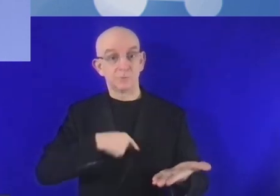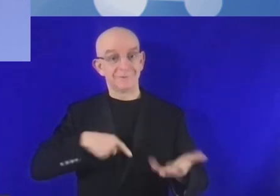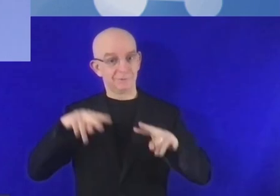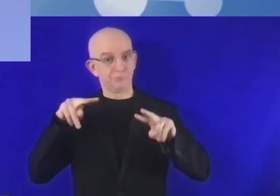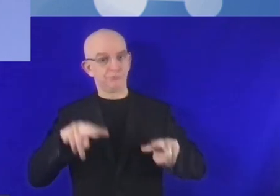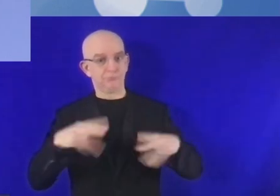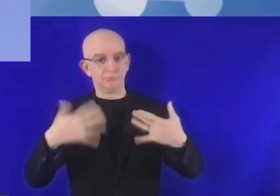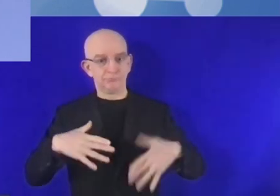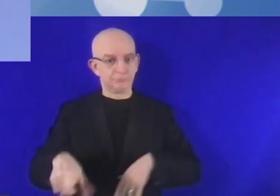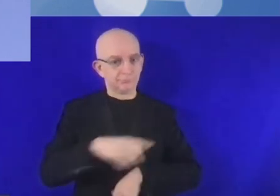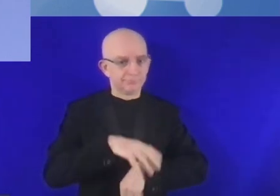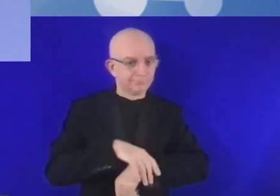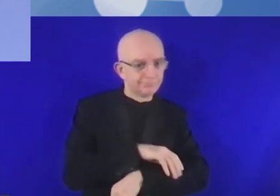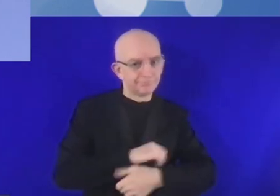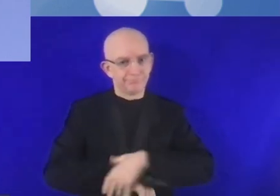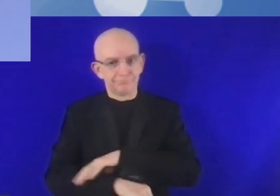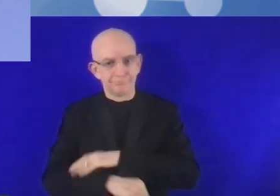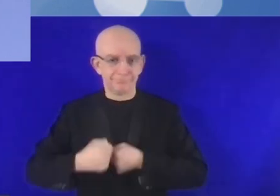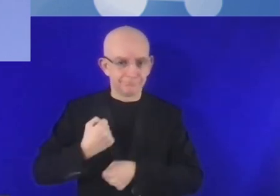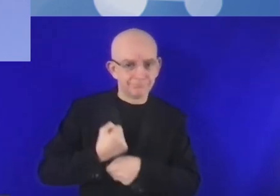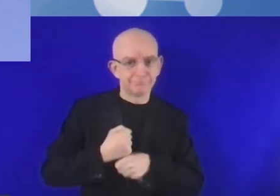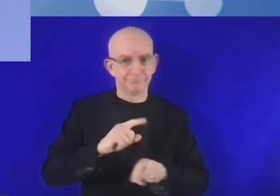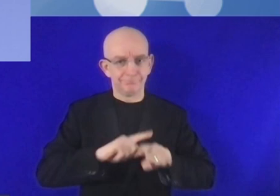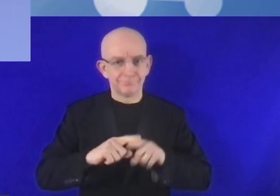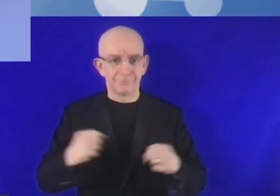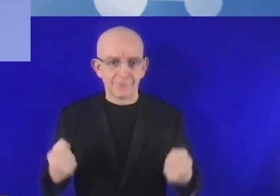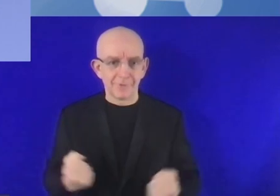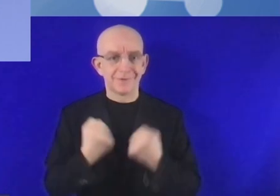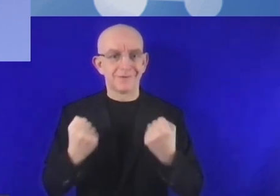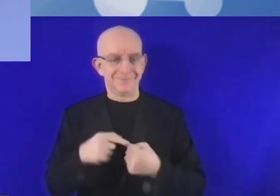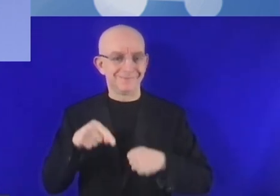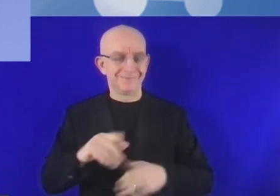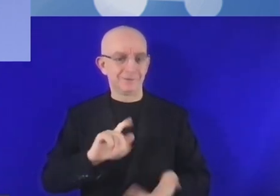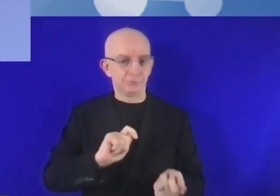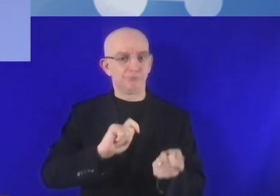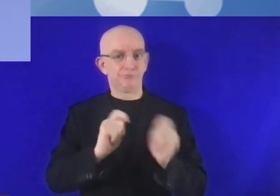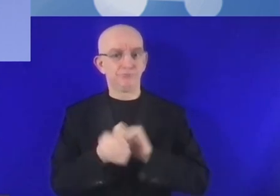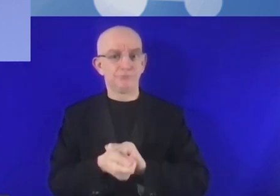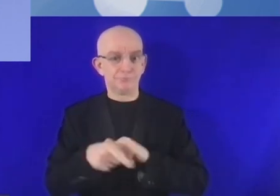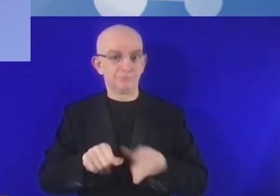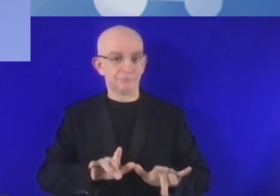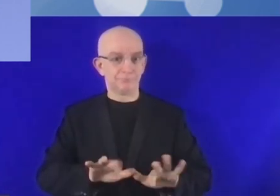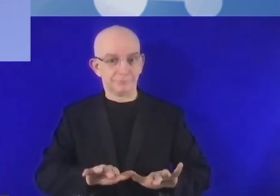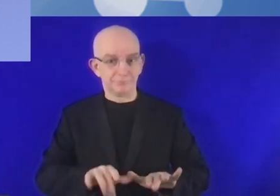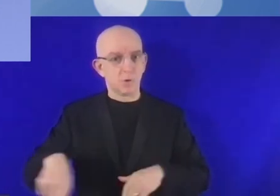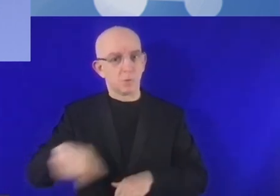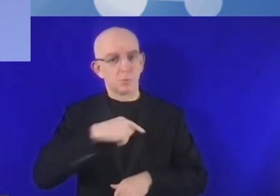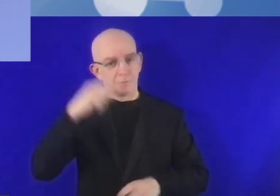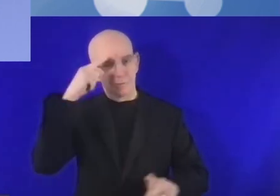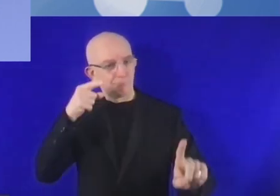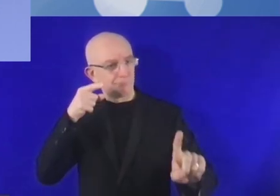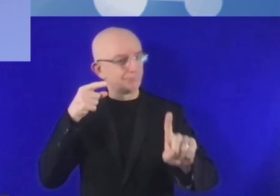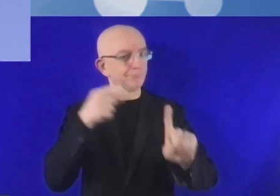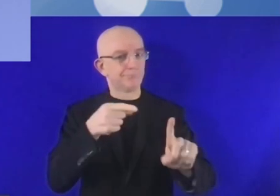Mamy nadzieję i jesteśmy przekonani, że będzie to platforma wymiany doświadczeń